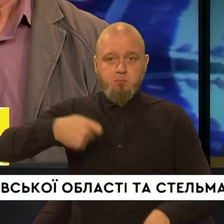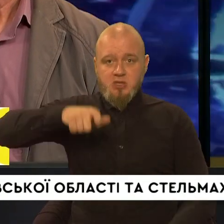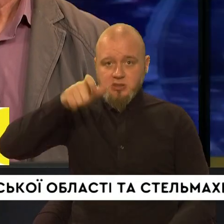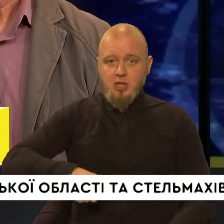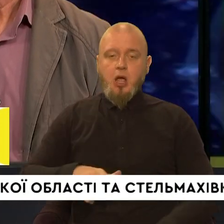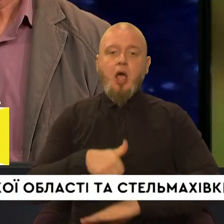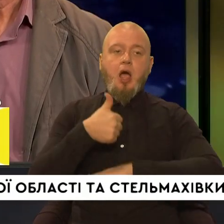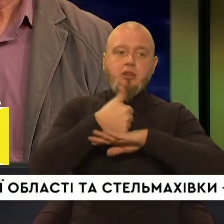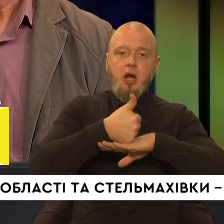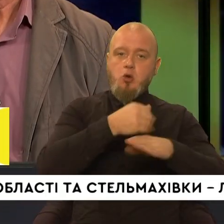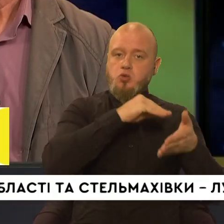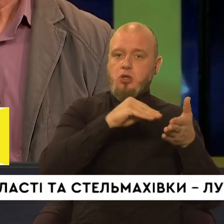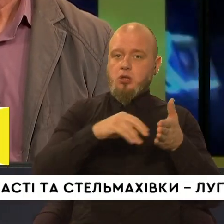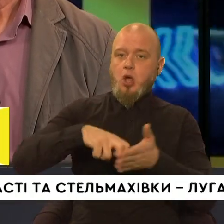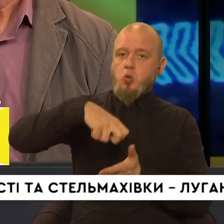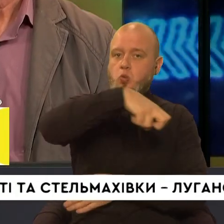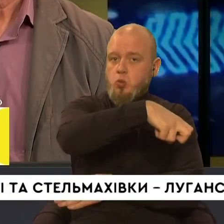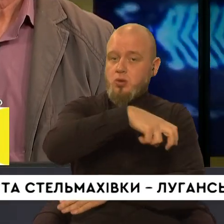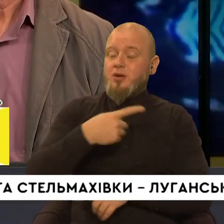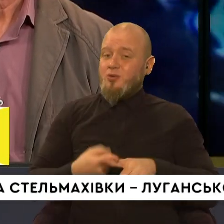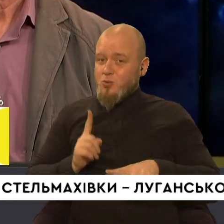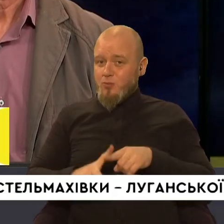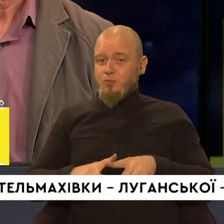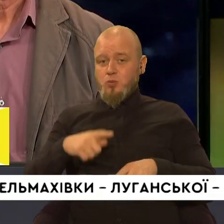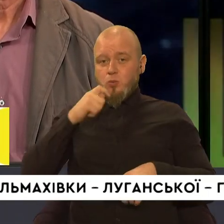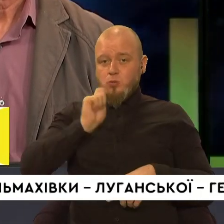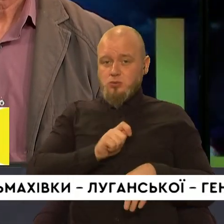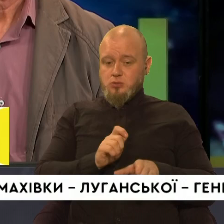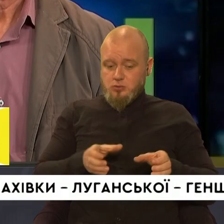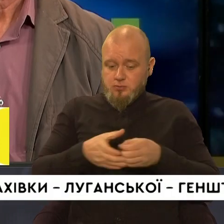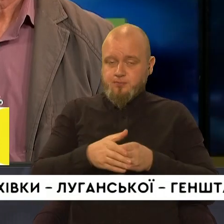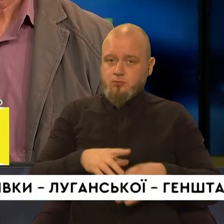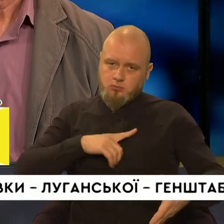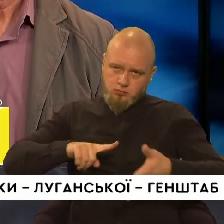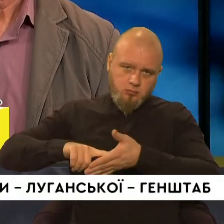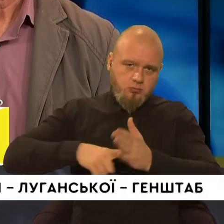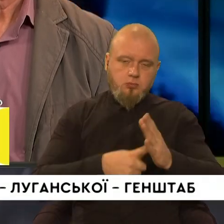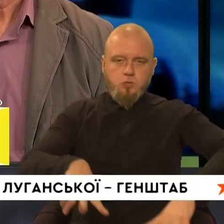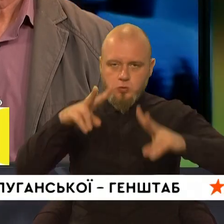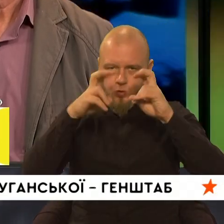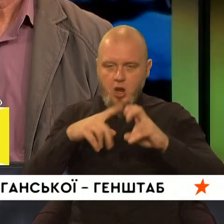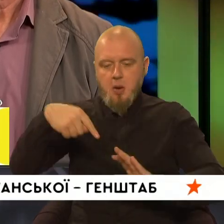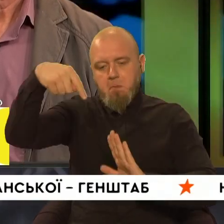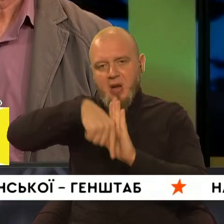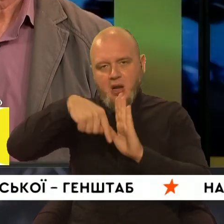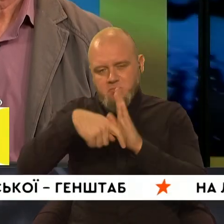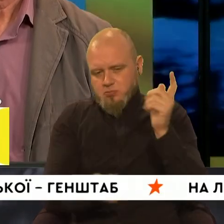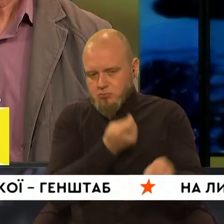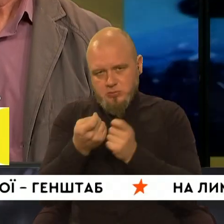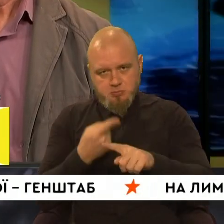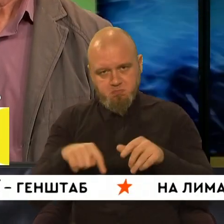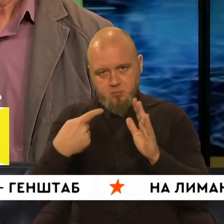президента генеральному секретарю. Тому українська сторона і наполягає розглянути предметно це